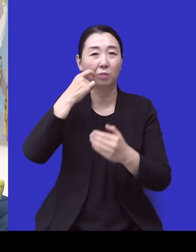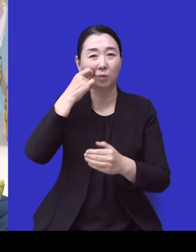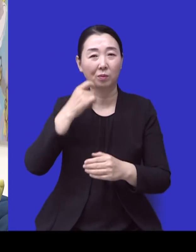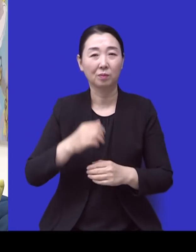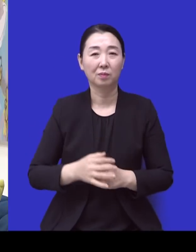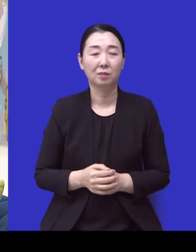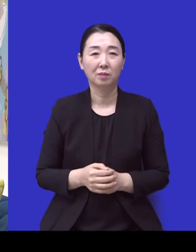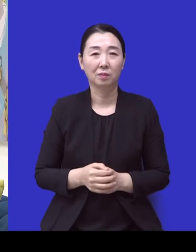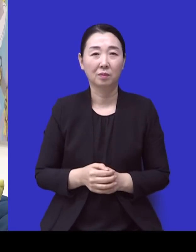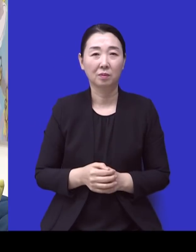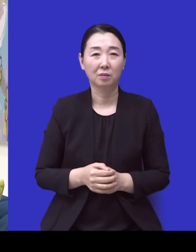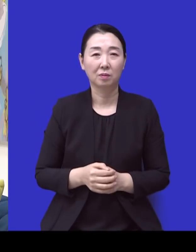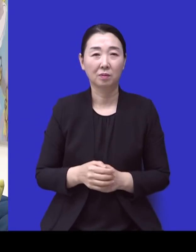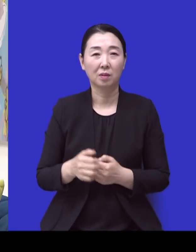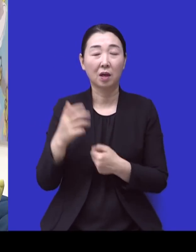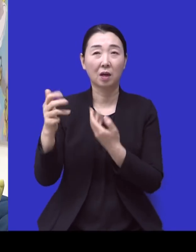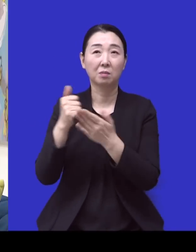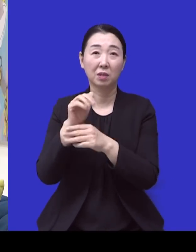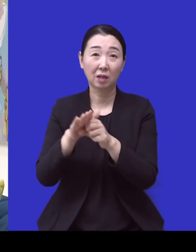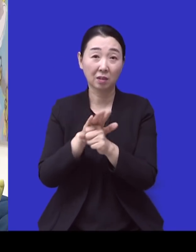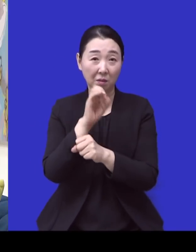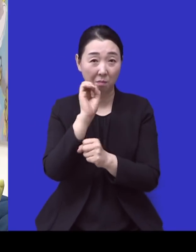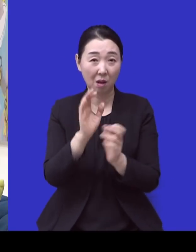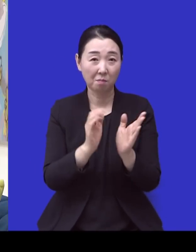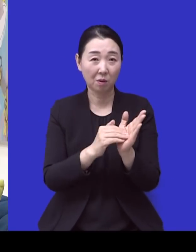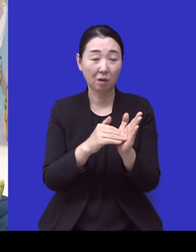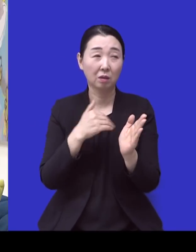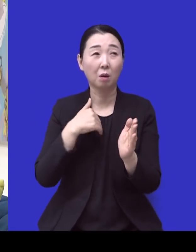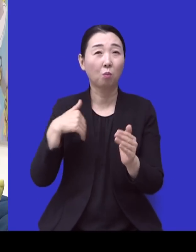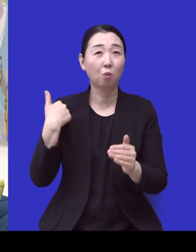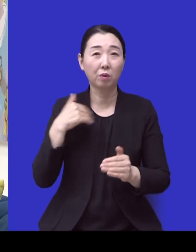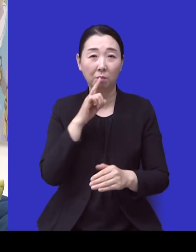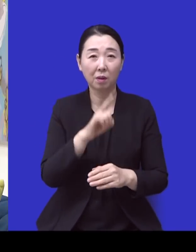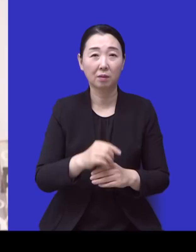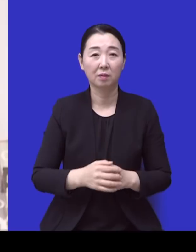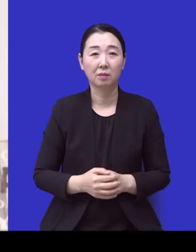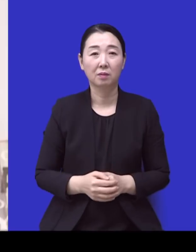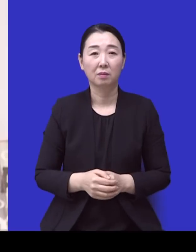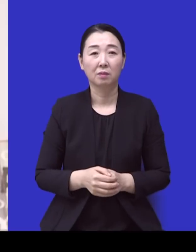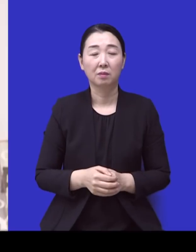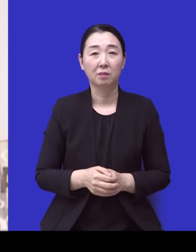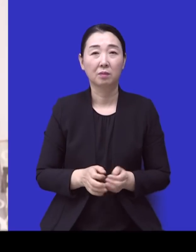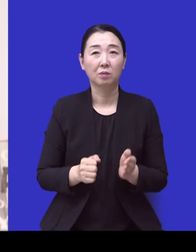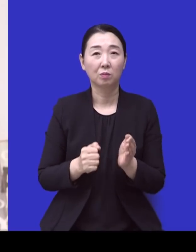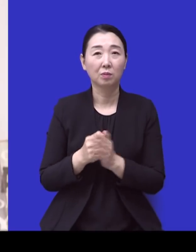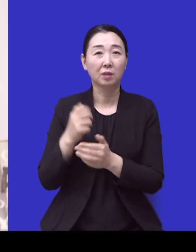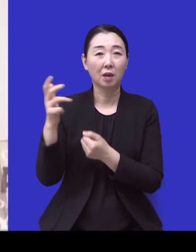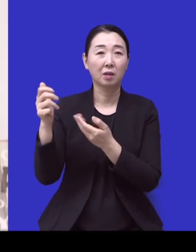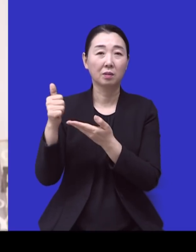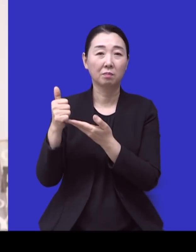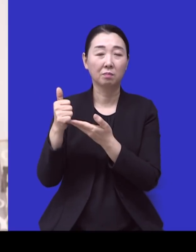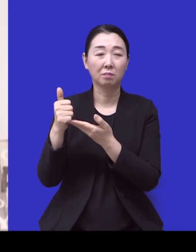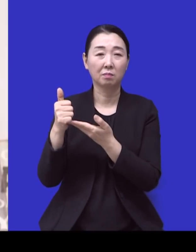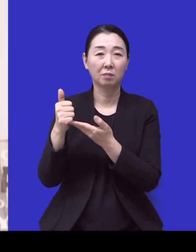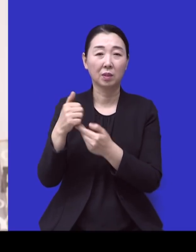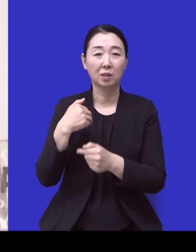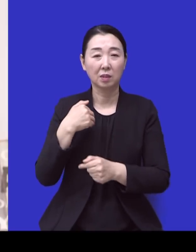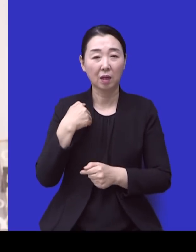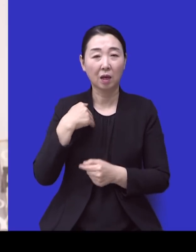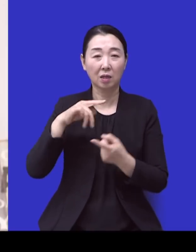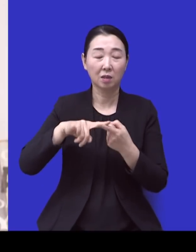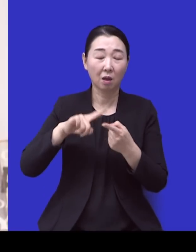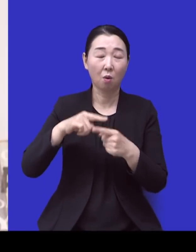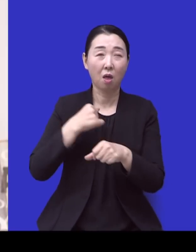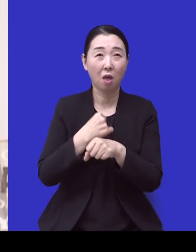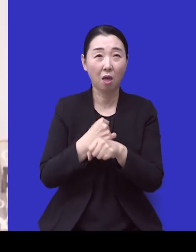같아요. 네. 도대체 하나님이 사랑이시라고 하는데 나는 모르겠다 그러면서 도대체 하나님이 뭐 내가 이렇게까지